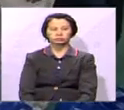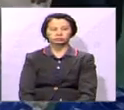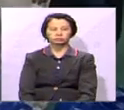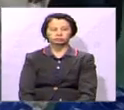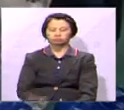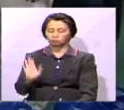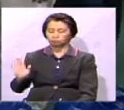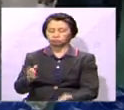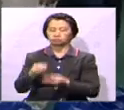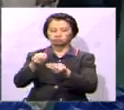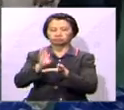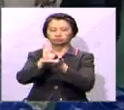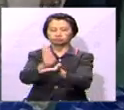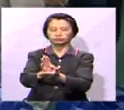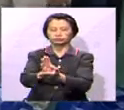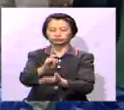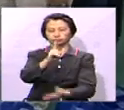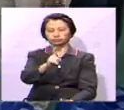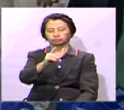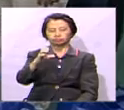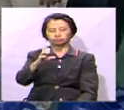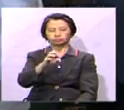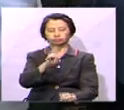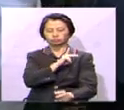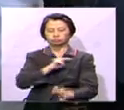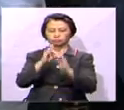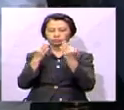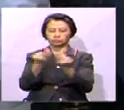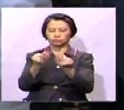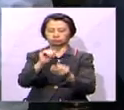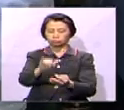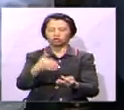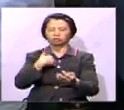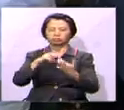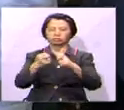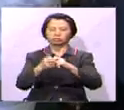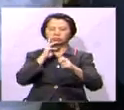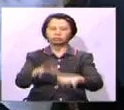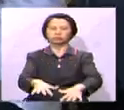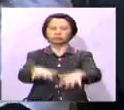Beliau menyampaikan bantuan kepada 100 ketua keluarga yang terjejas banjir.